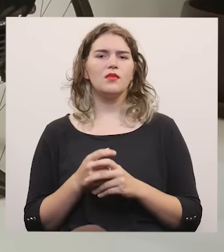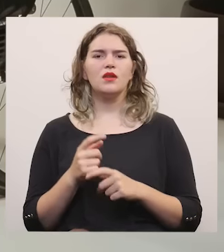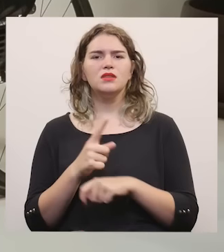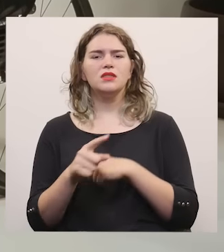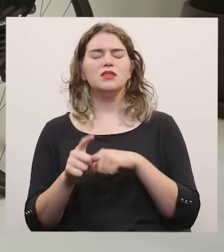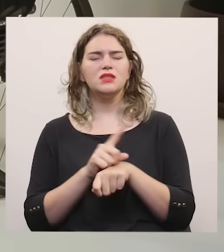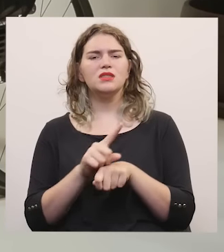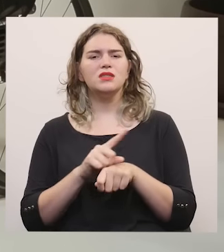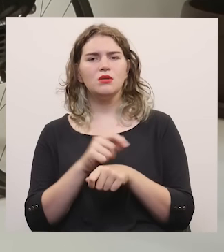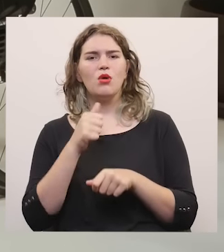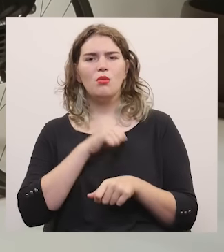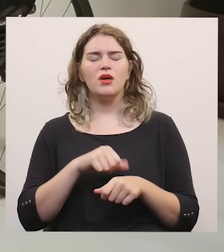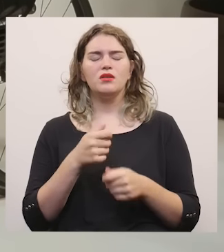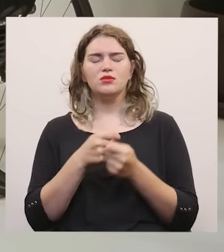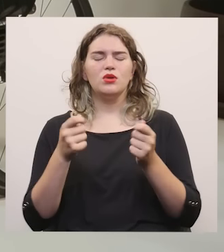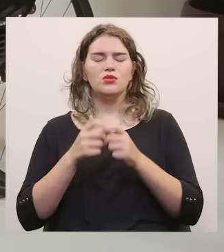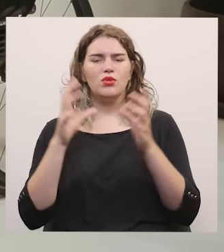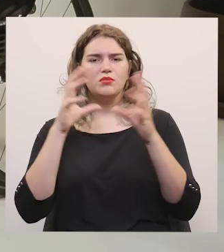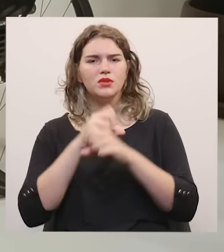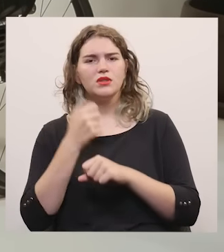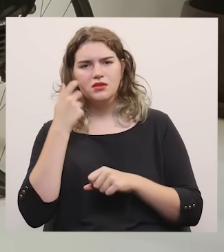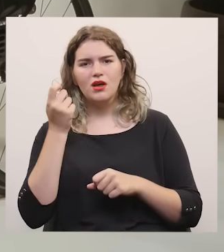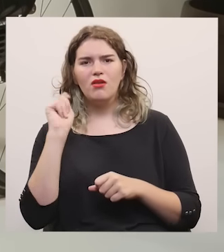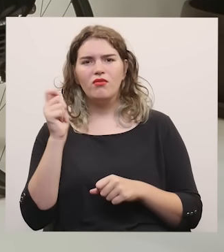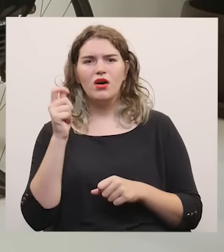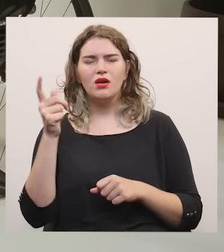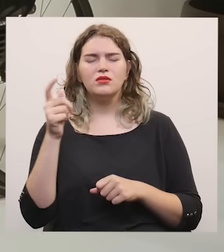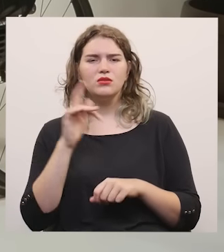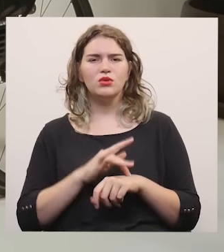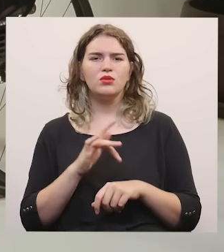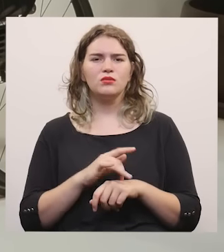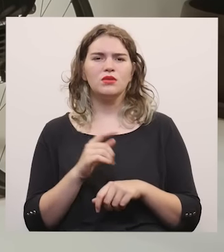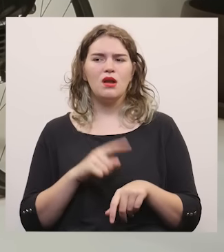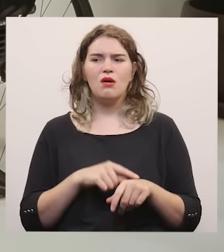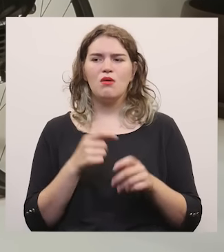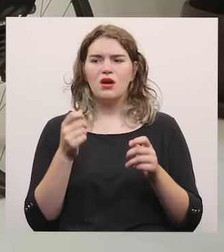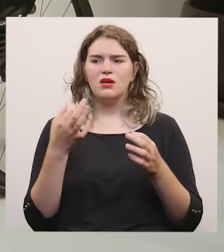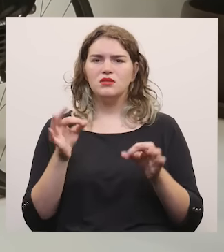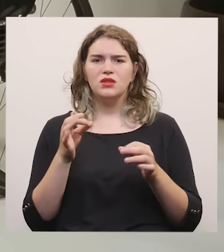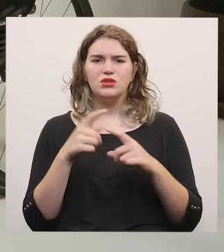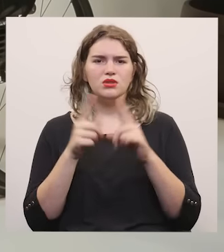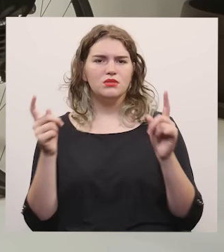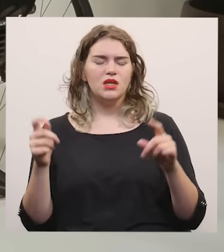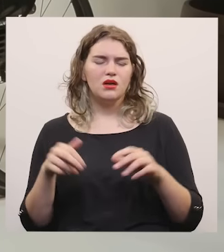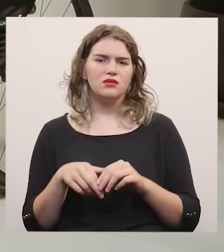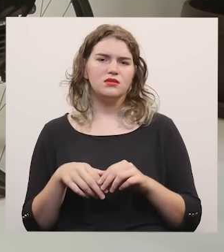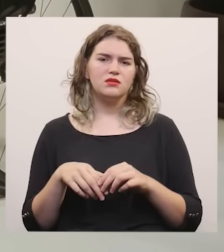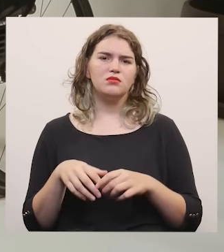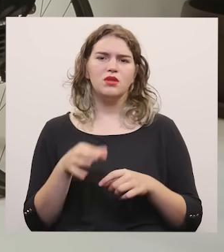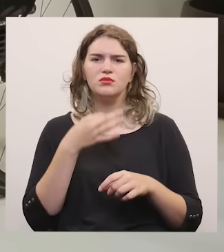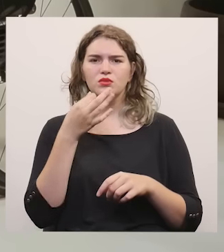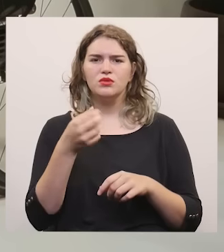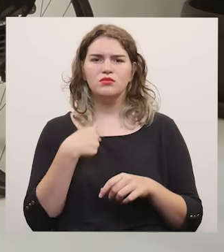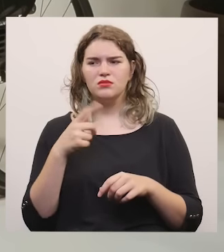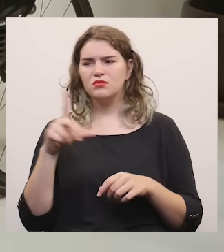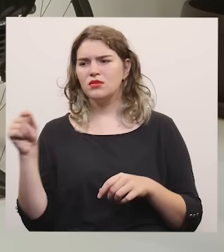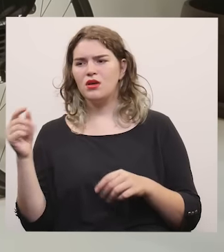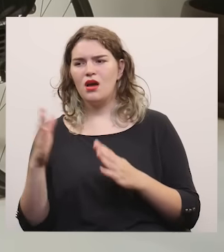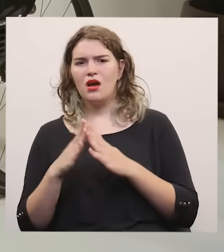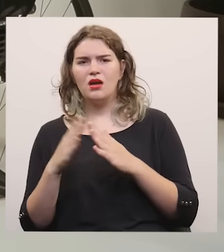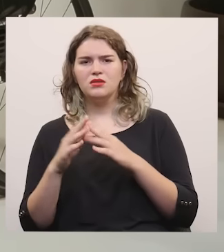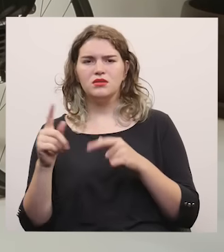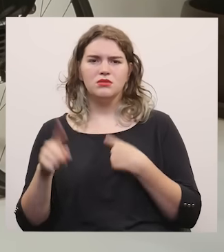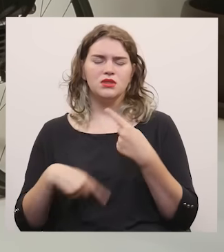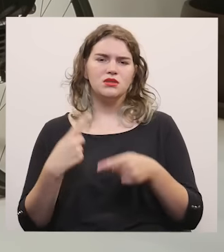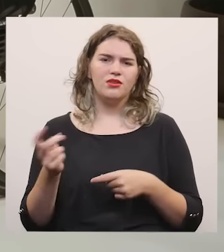noaptea? Da, a durat toată noaptea și când a ieșit domnul doctor din operație, asta a fost, dacă țin minte, pe la 10 dimineața, mi-a spus că el merge acasă să se